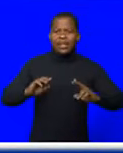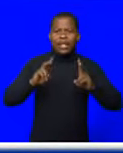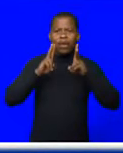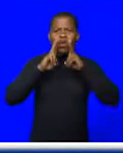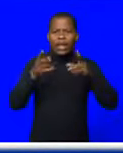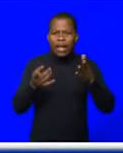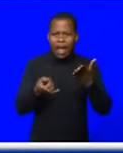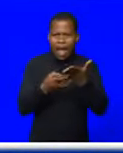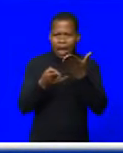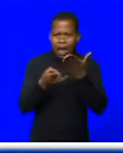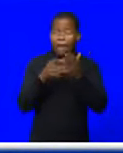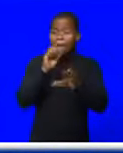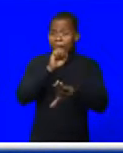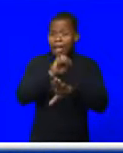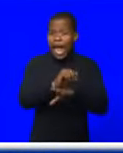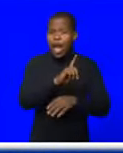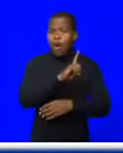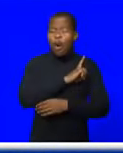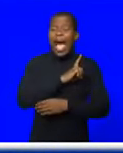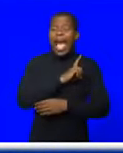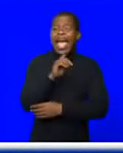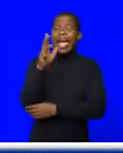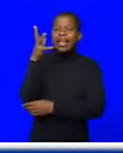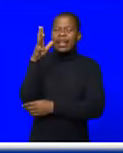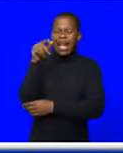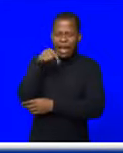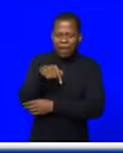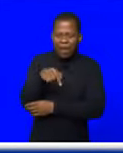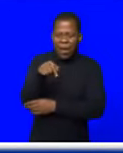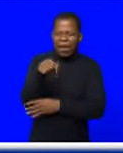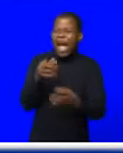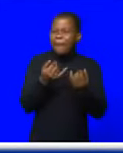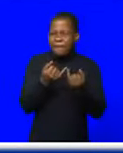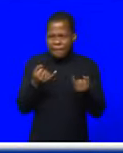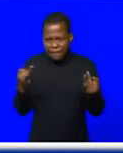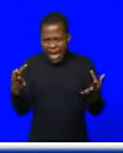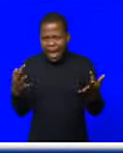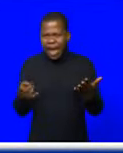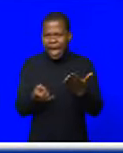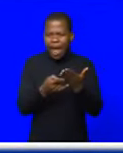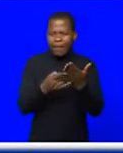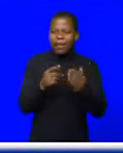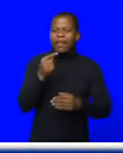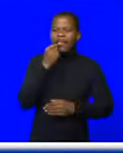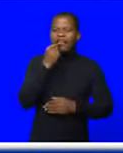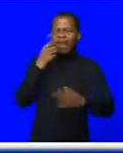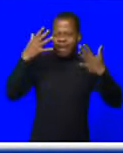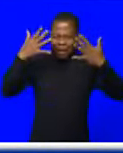tihlahla letinyenti tihlanyelwe tindzaweni letahlukene esifundzeni kuvala tinvonga